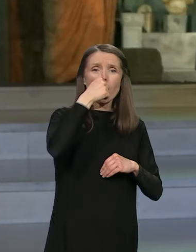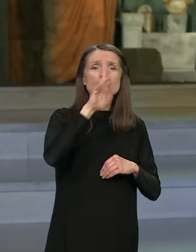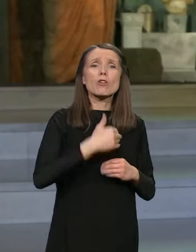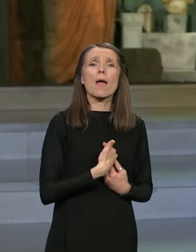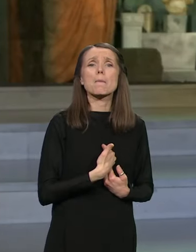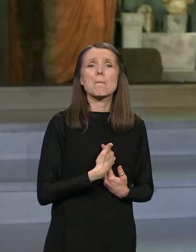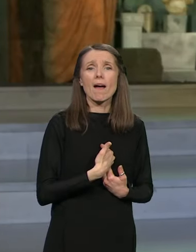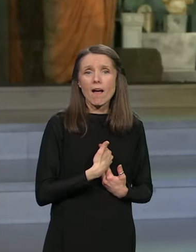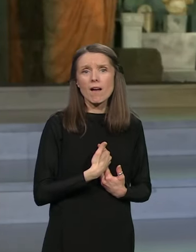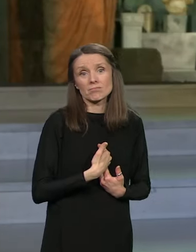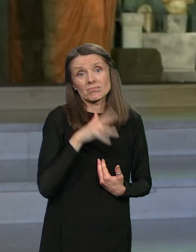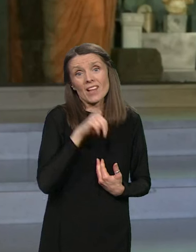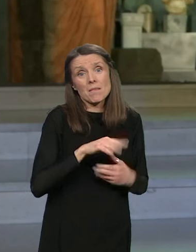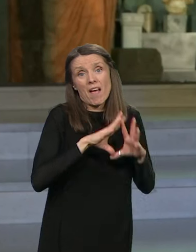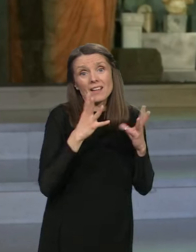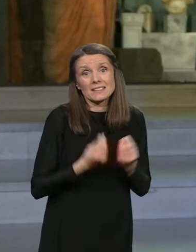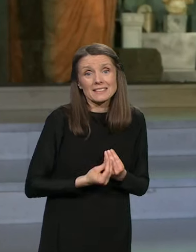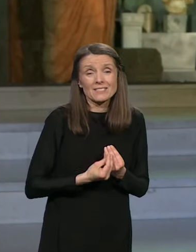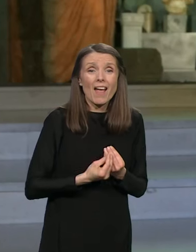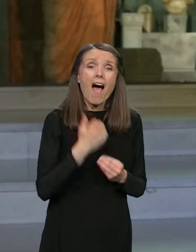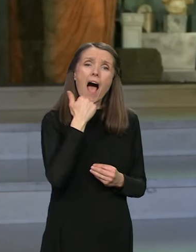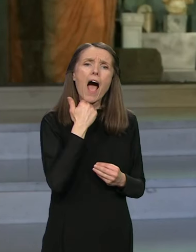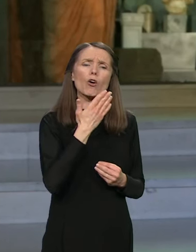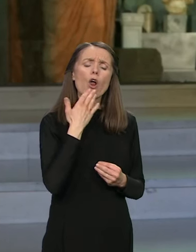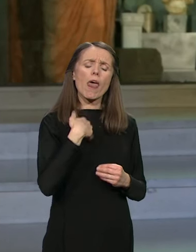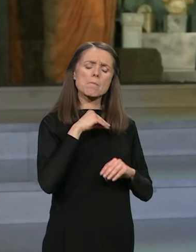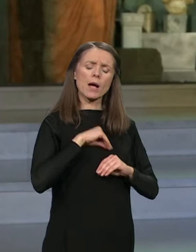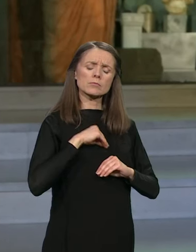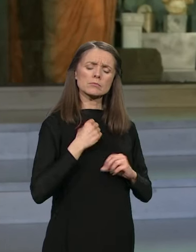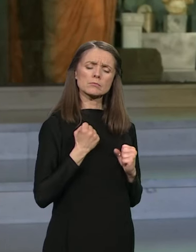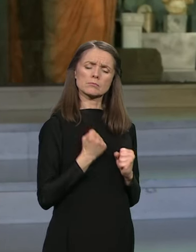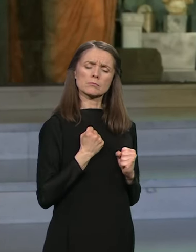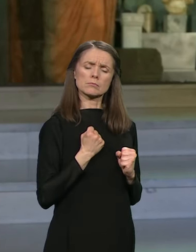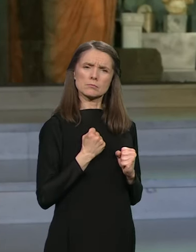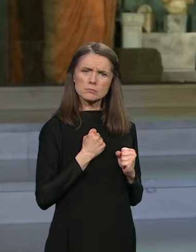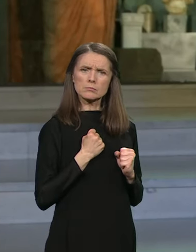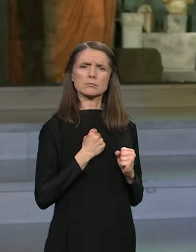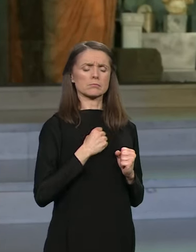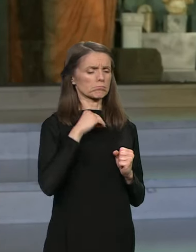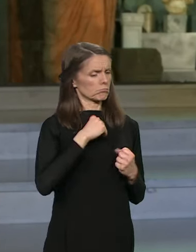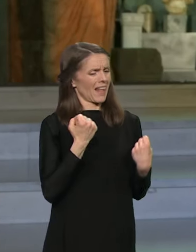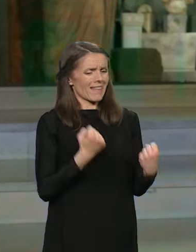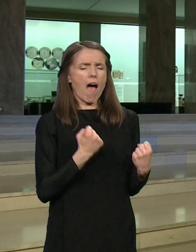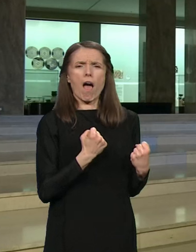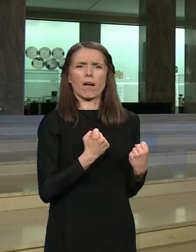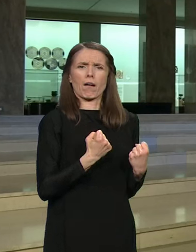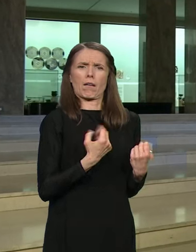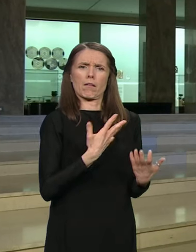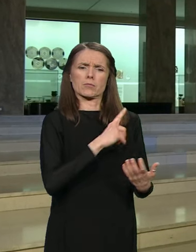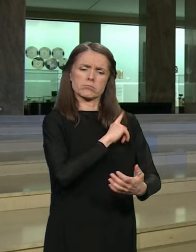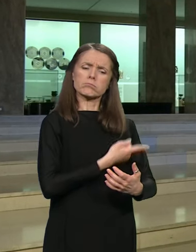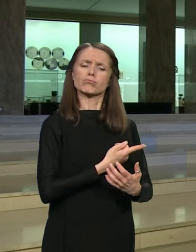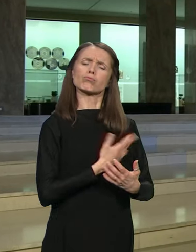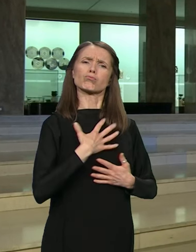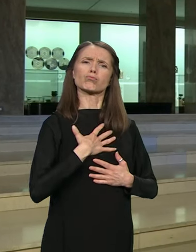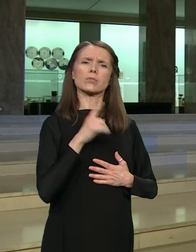ne postoji ta neka čvrstina i zdravlje karaktera koji radi, koji